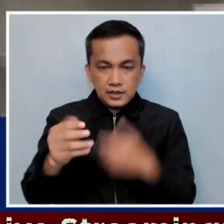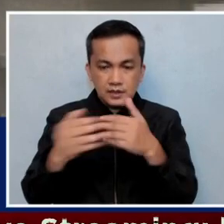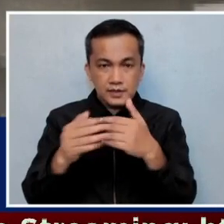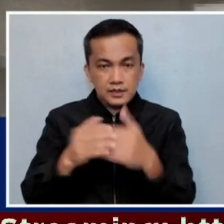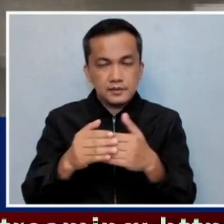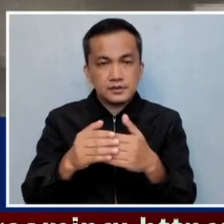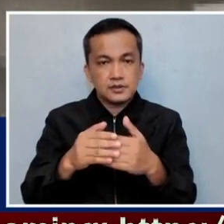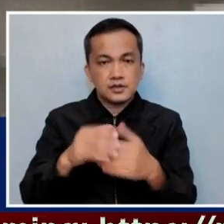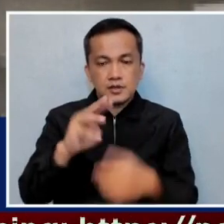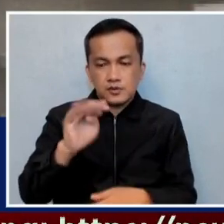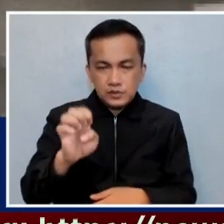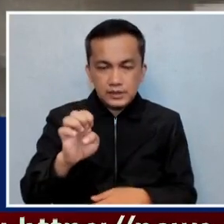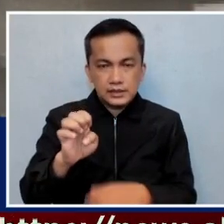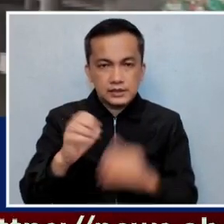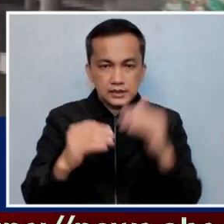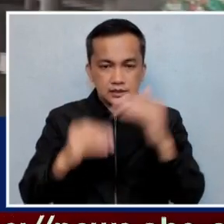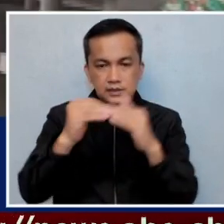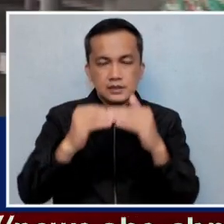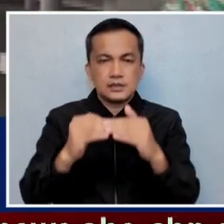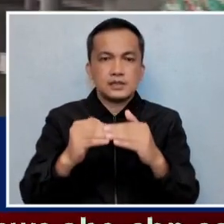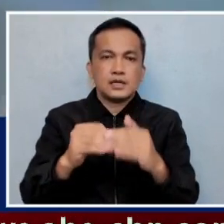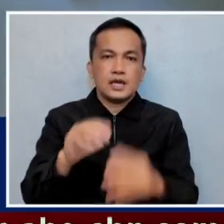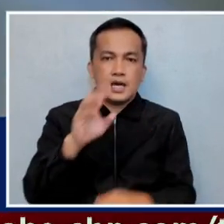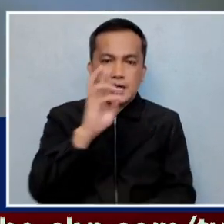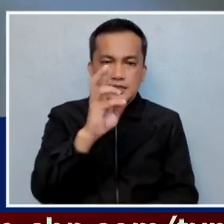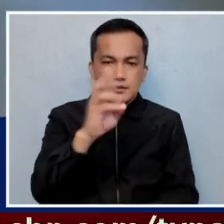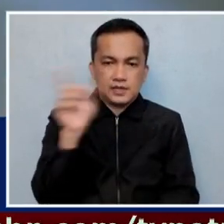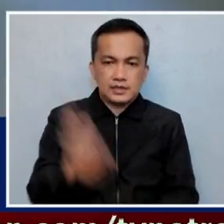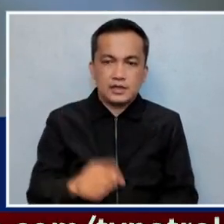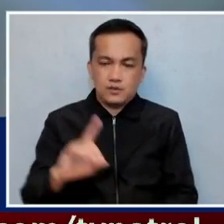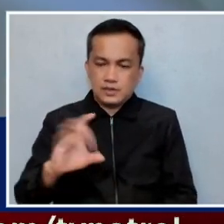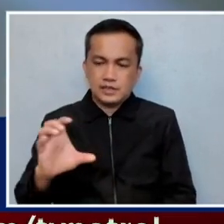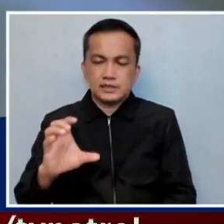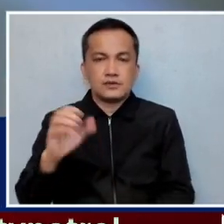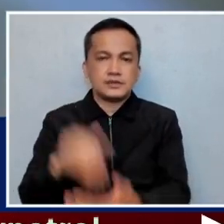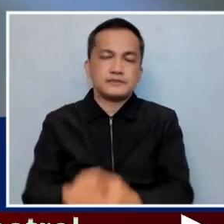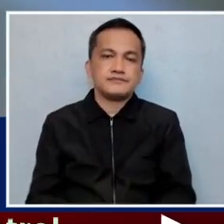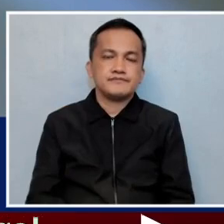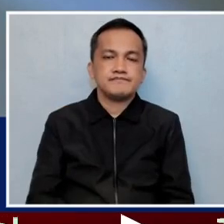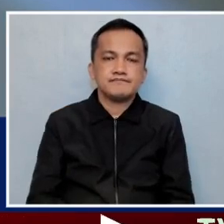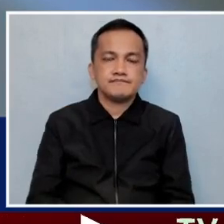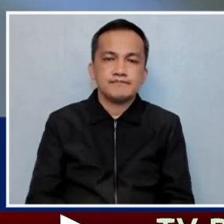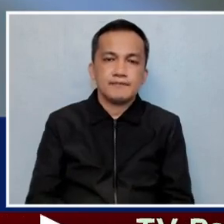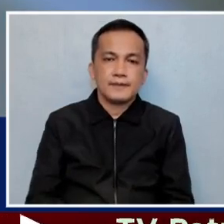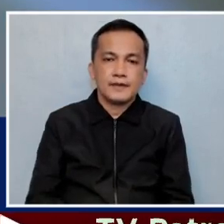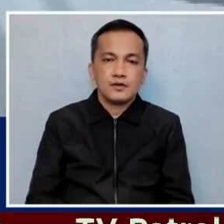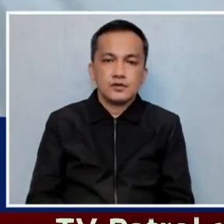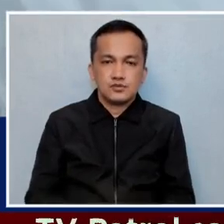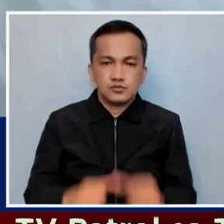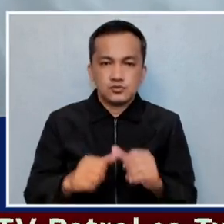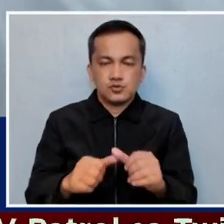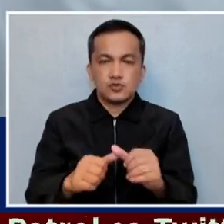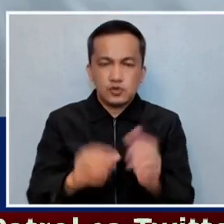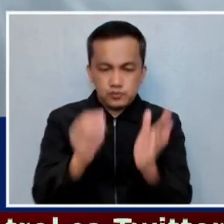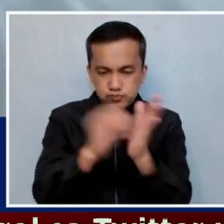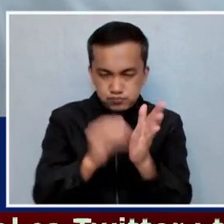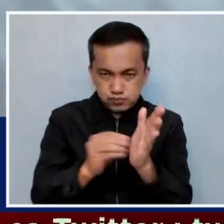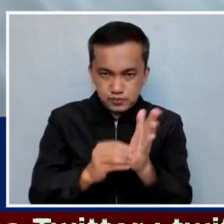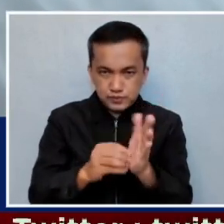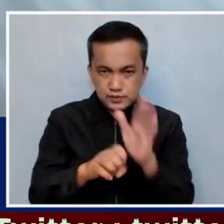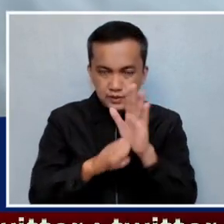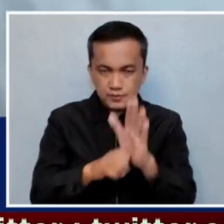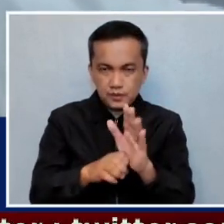ADAR threshold na 6 kada 100,000. Tuloy-tuloy ang pagkakatala ng mga sample na tinamaan ng mga